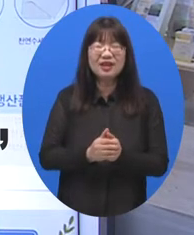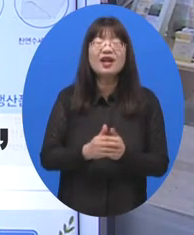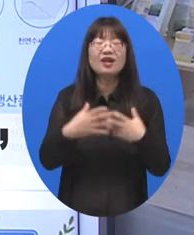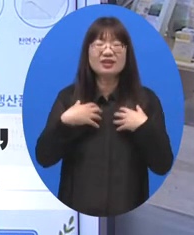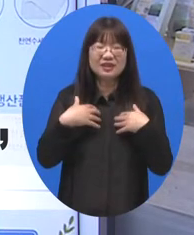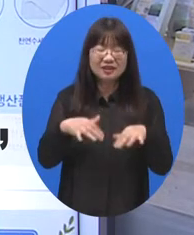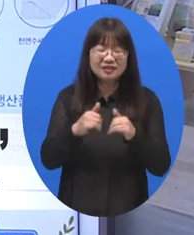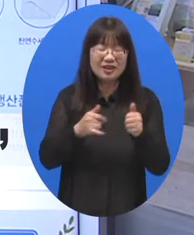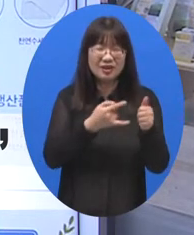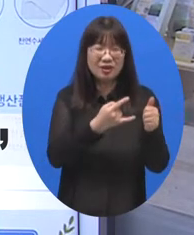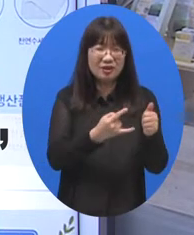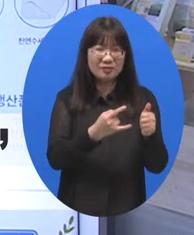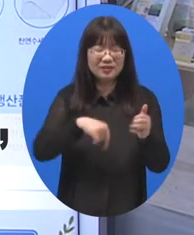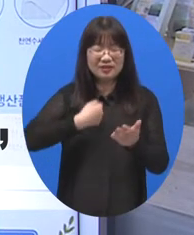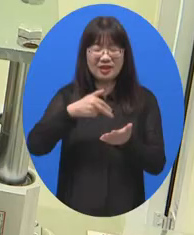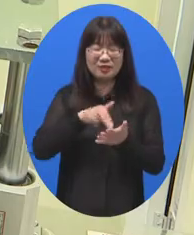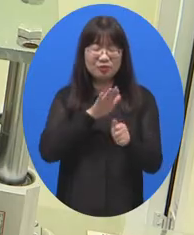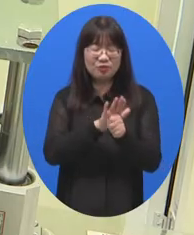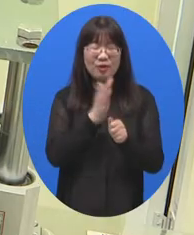취재 리포트 함께 보시죠.